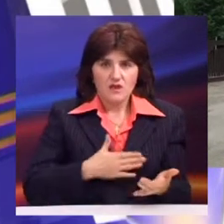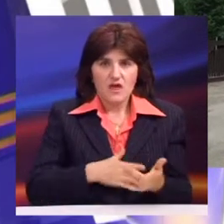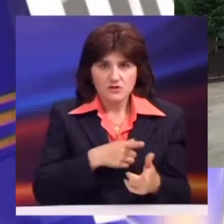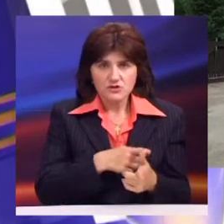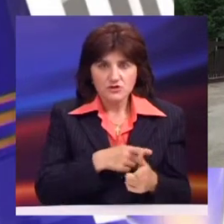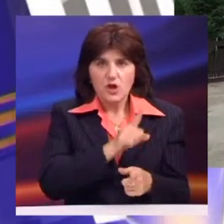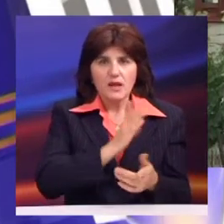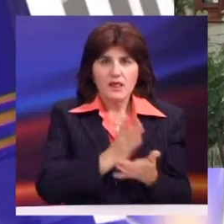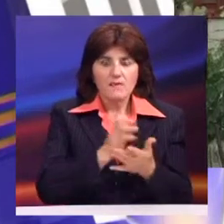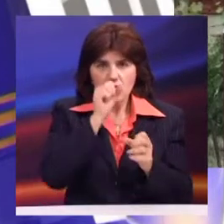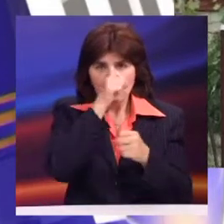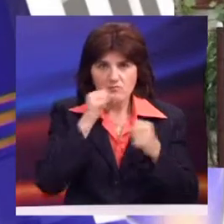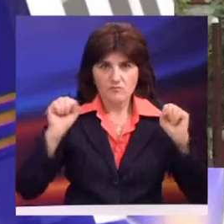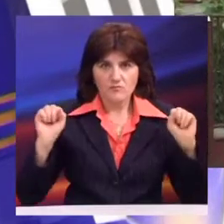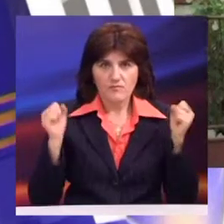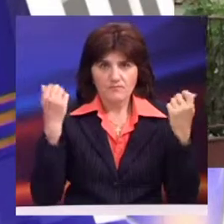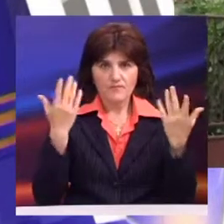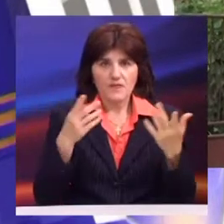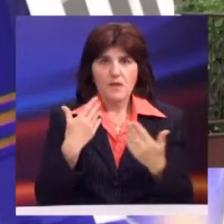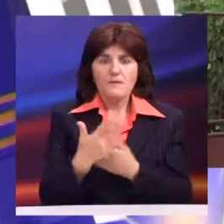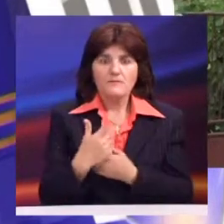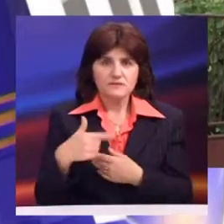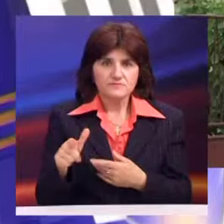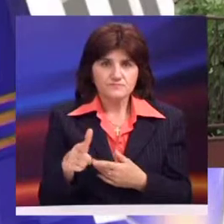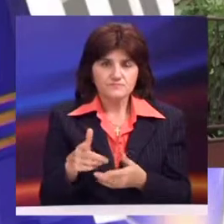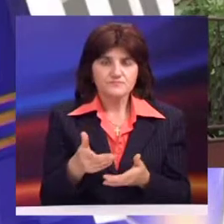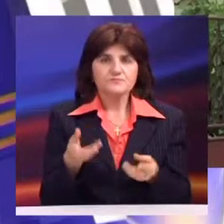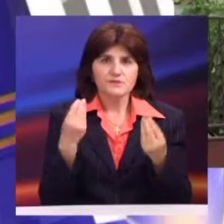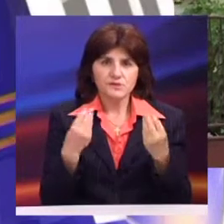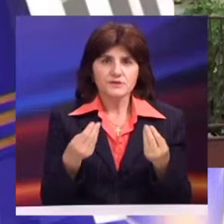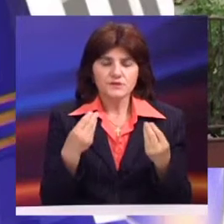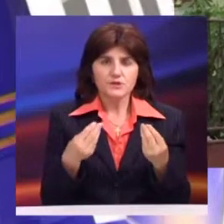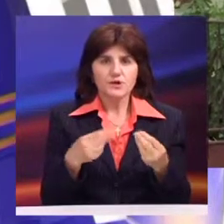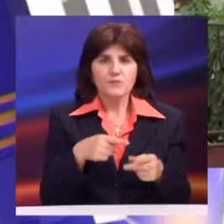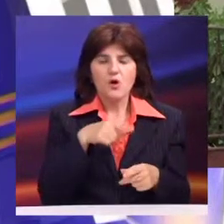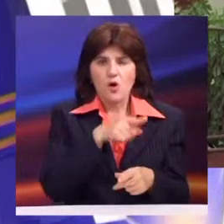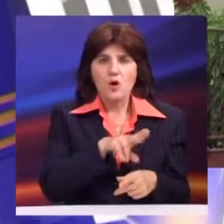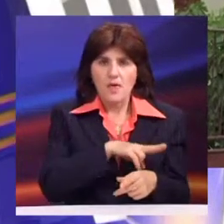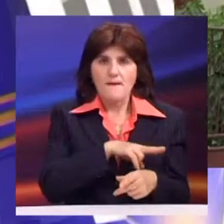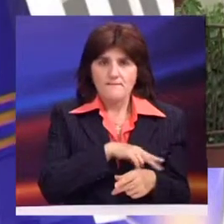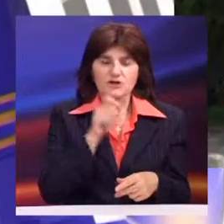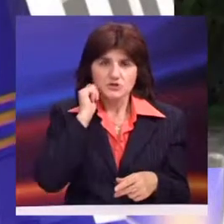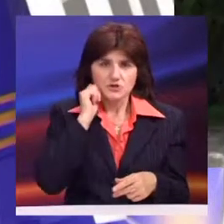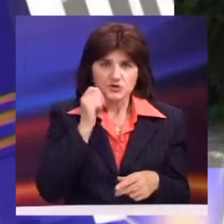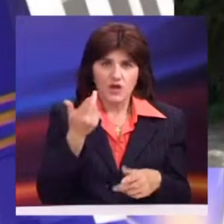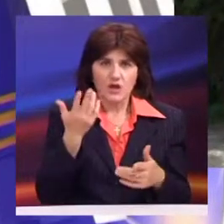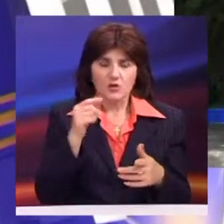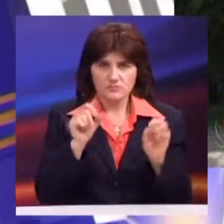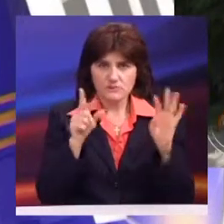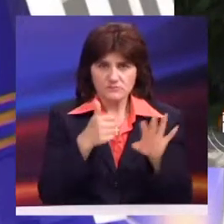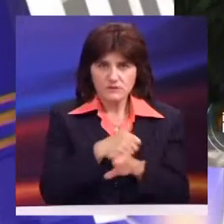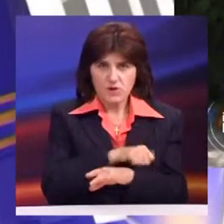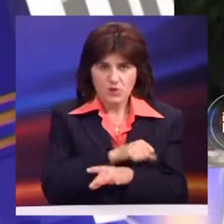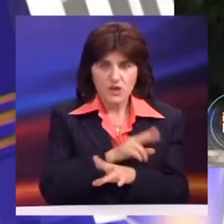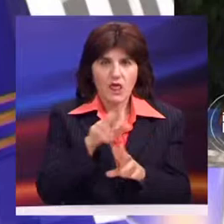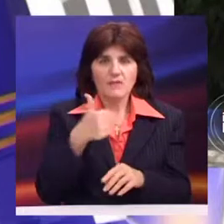do tragedije. Nije bio agresivan, priča njegov prijatelj. Ali dobro, ona ima ćerku od 17 godina, koliko ja